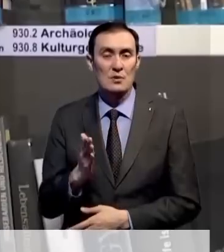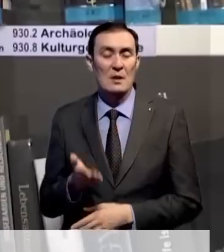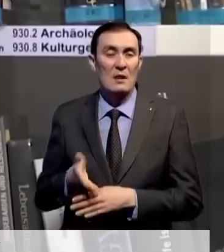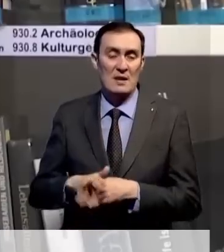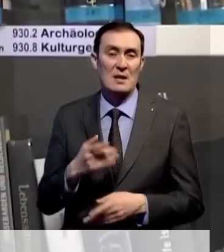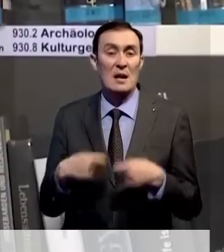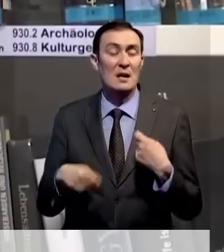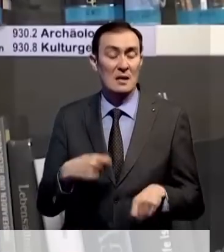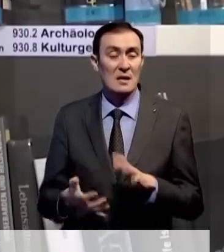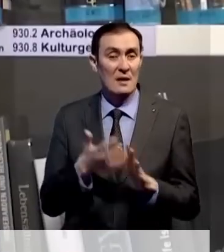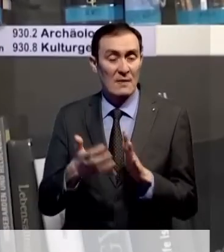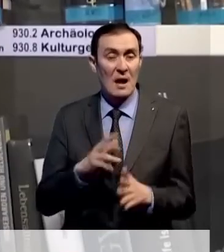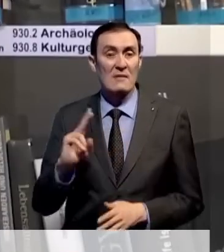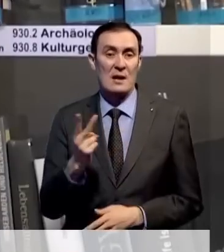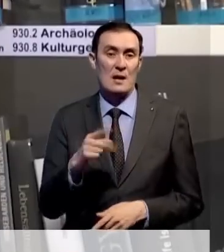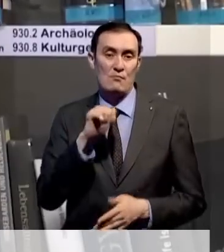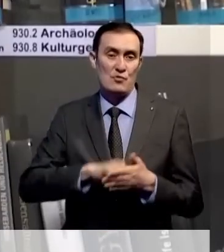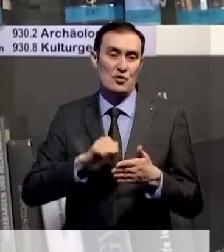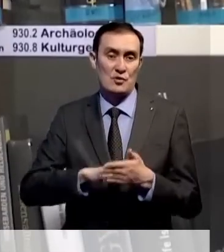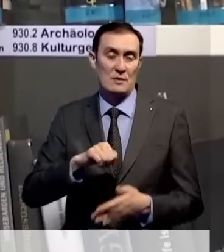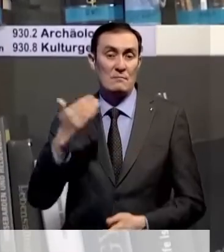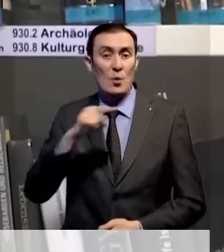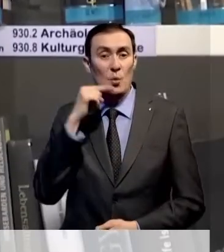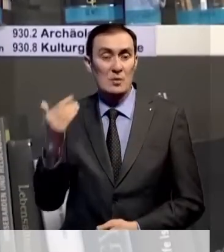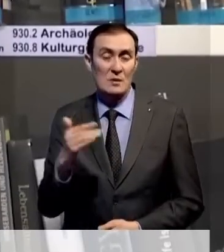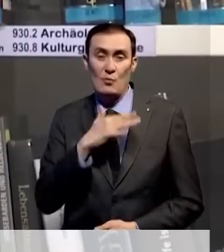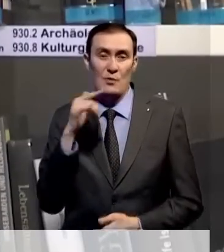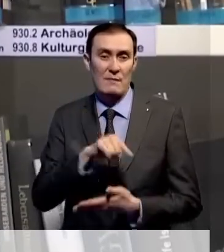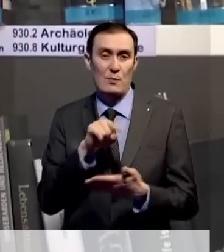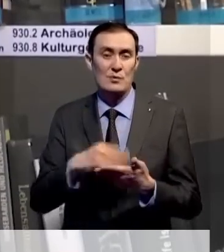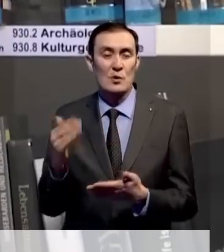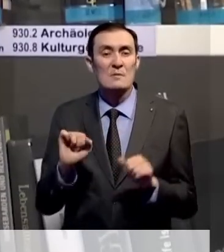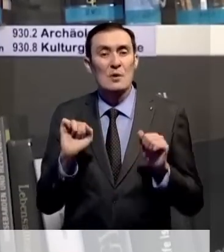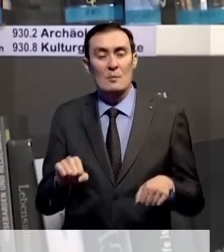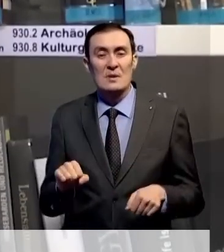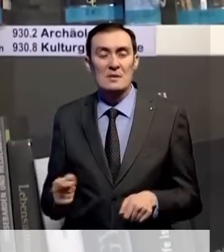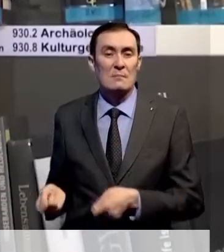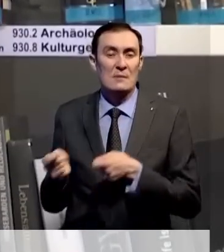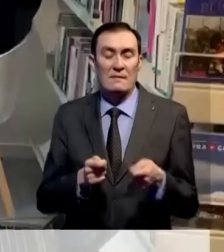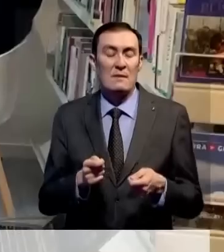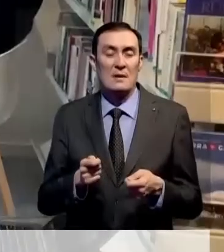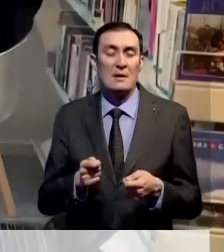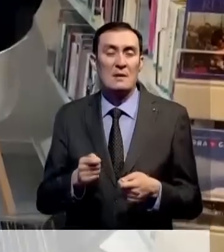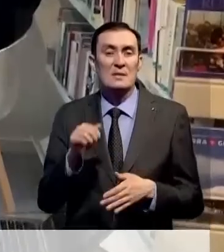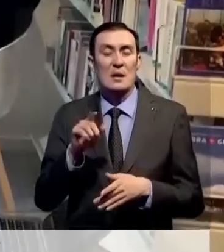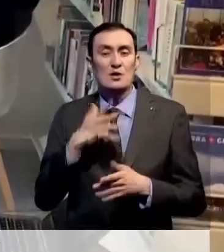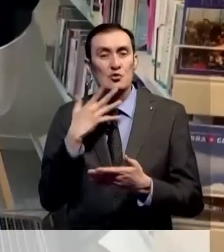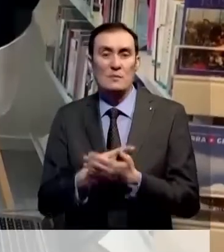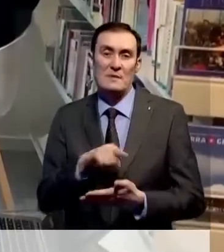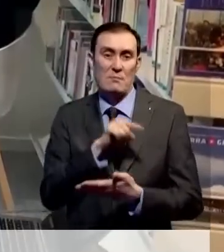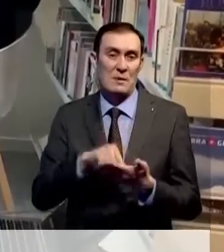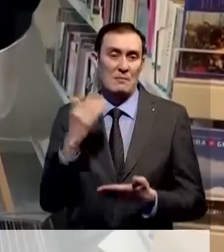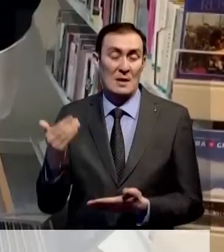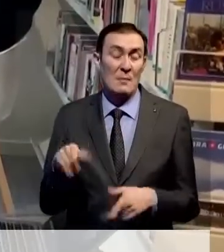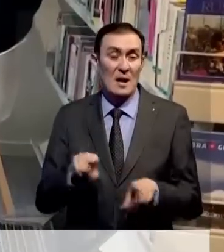давление на рынке. А вторая – Россия. Есть много вопросов относительно ее способности экспортировать ресурсы из-за собственных проблем,